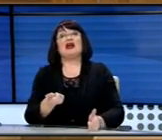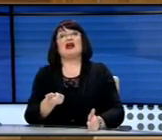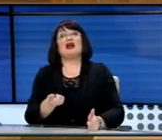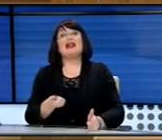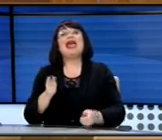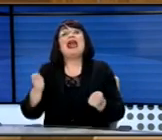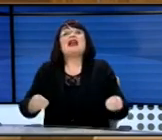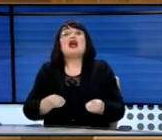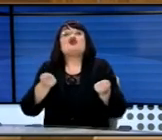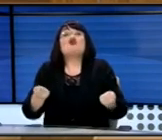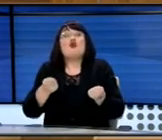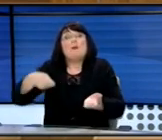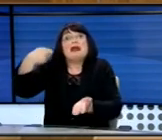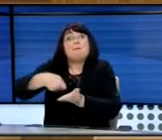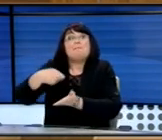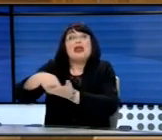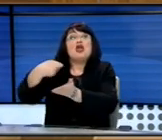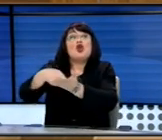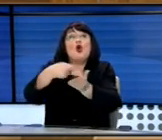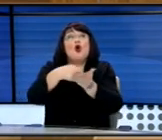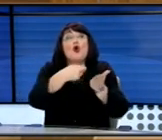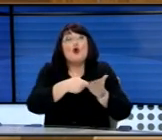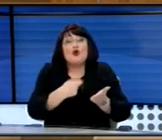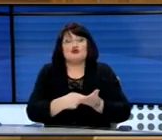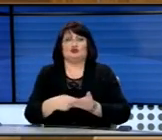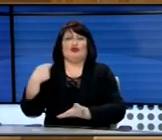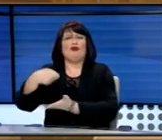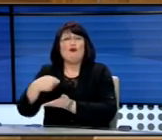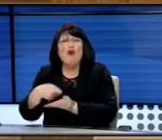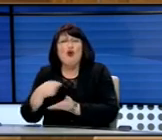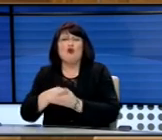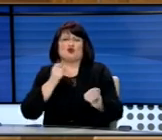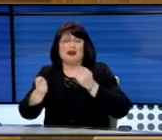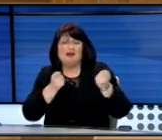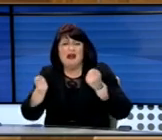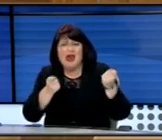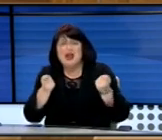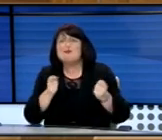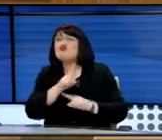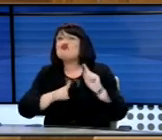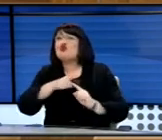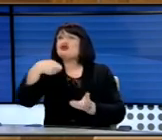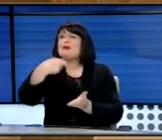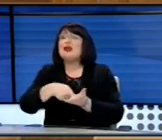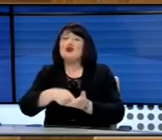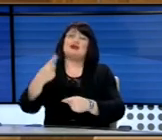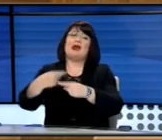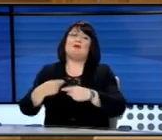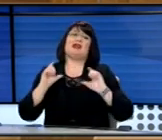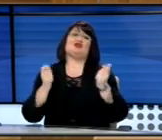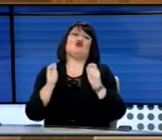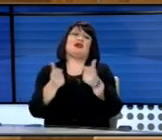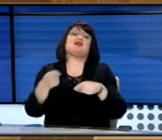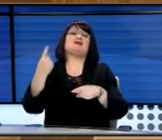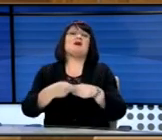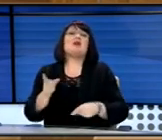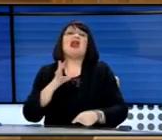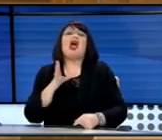τους εργαζόμενους, αφού βασίζονται σε φόρους, σε χρέη που θα τα πληρώσουν τα λαϊκά στρώματα και